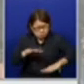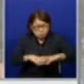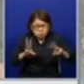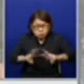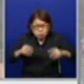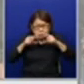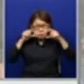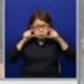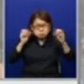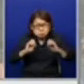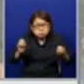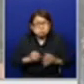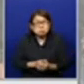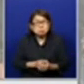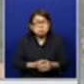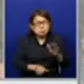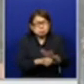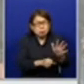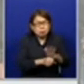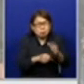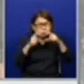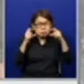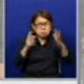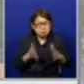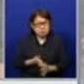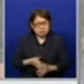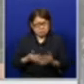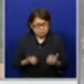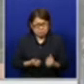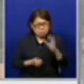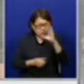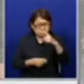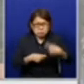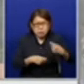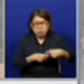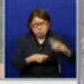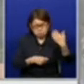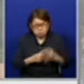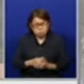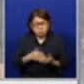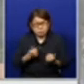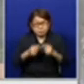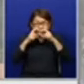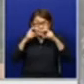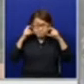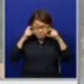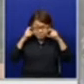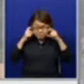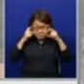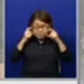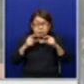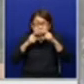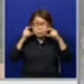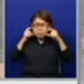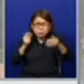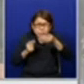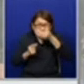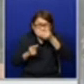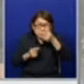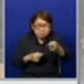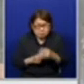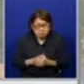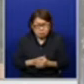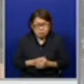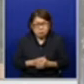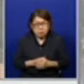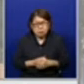องนะครับเพราะฉะนั้นแมสขาดหน้ากากอนามัยนั้นผลิตแจ้งมาจ